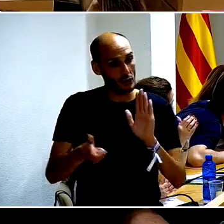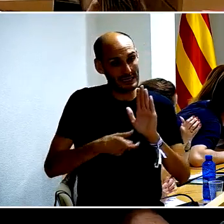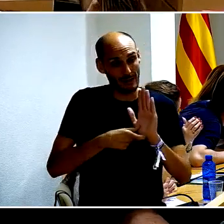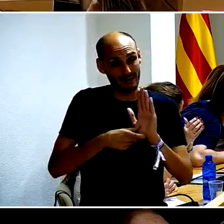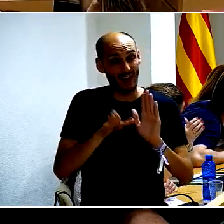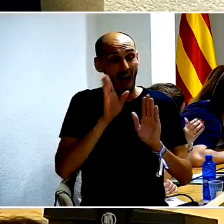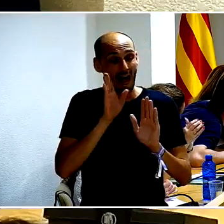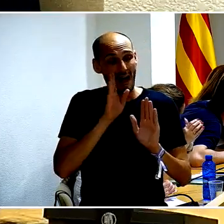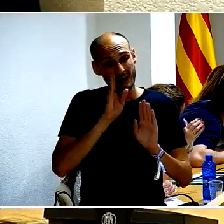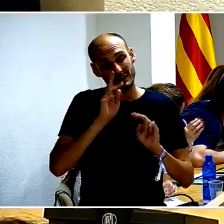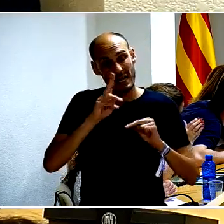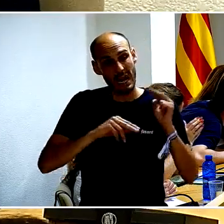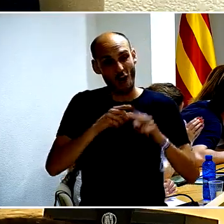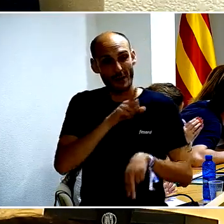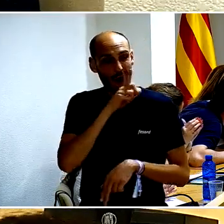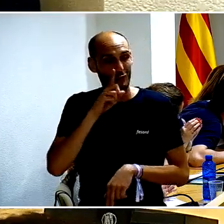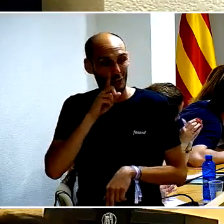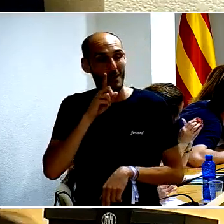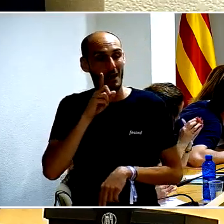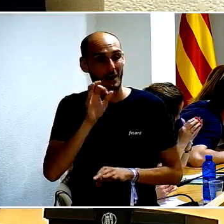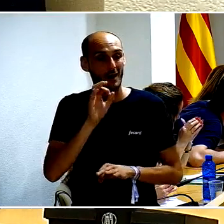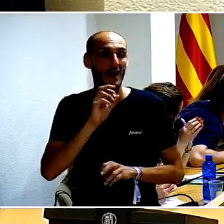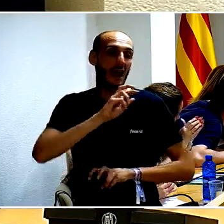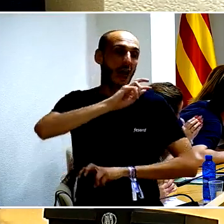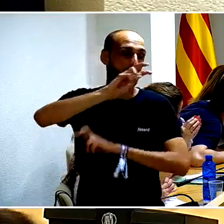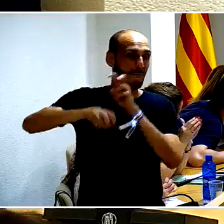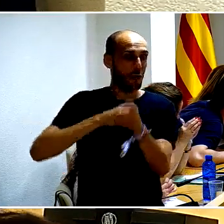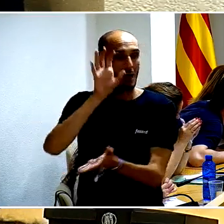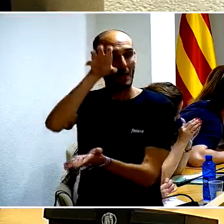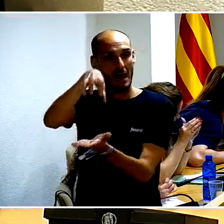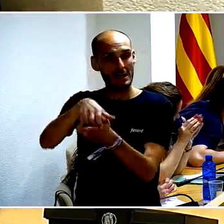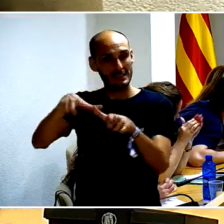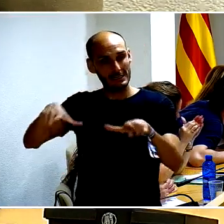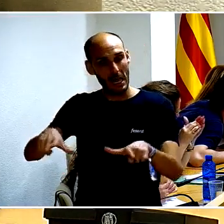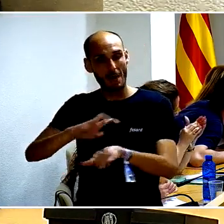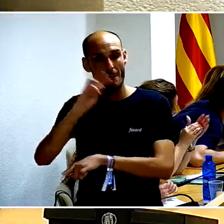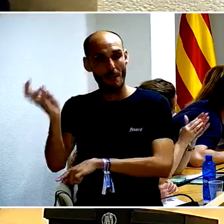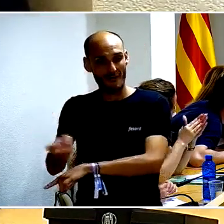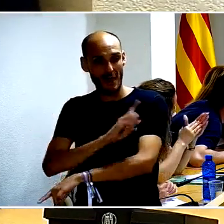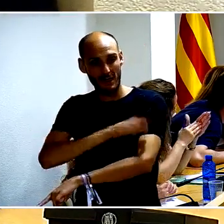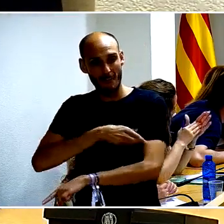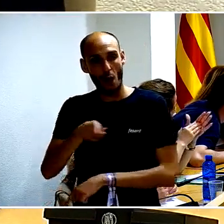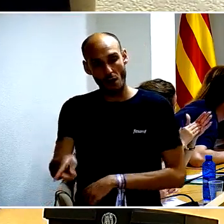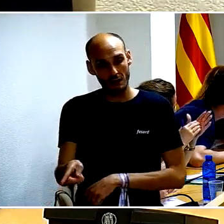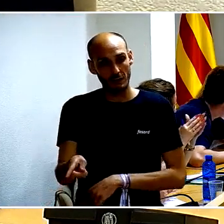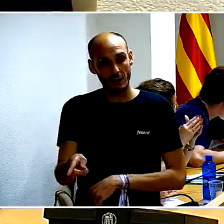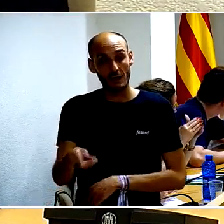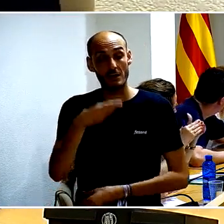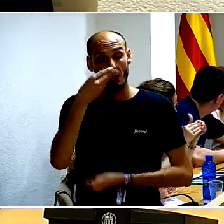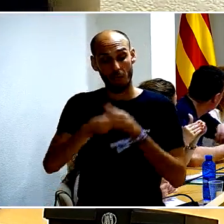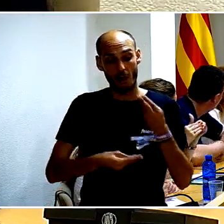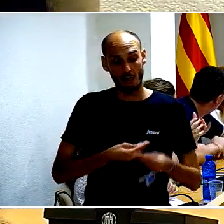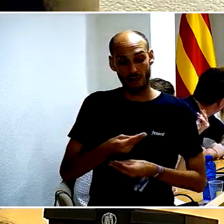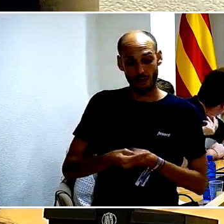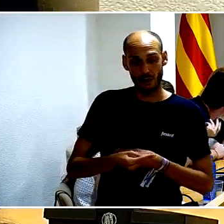anomenat Beatriz de la reforma de la sala polivalent del poliesportiu, se farà en les inversions sostenibles de la Diputació